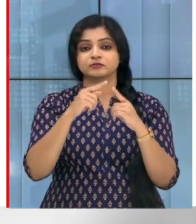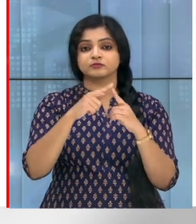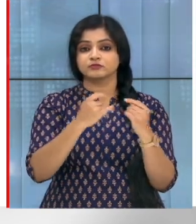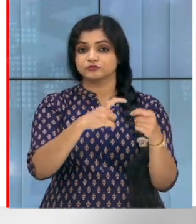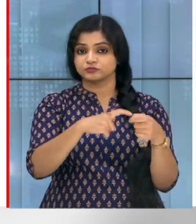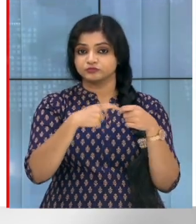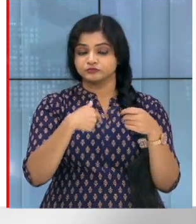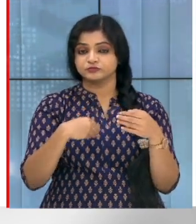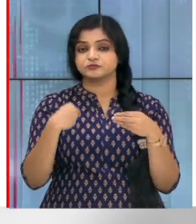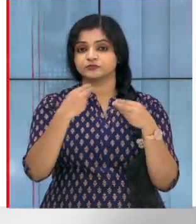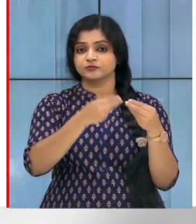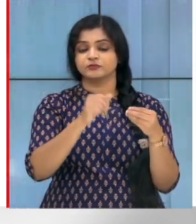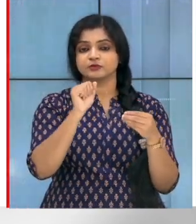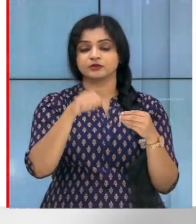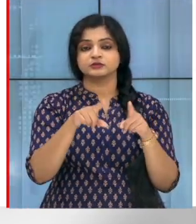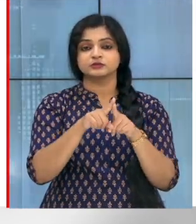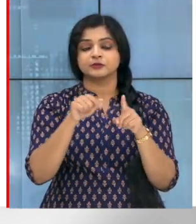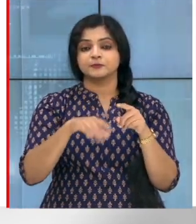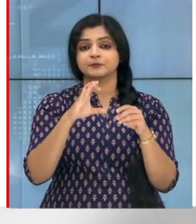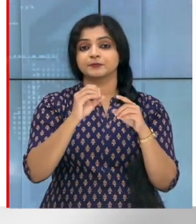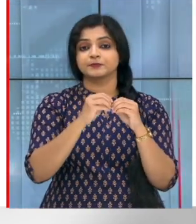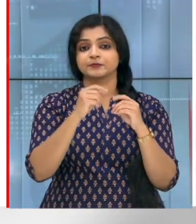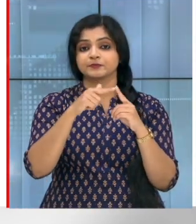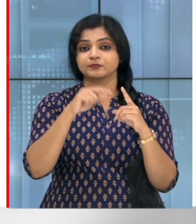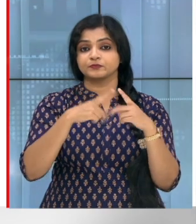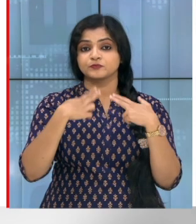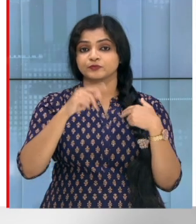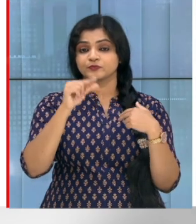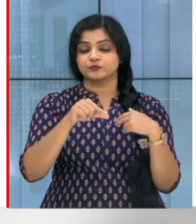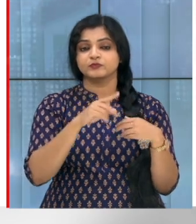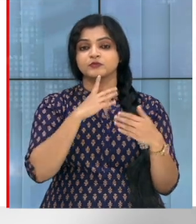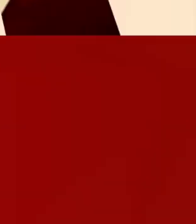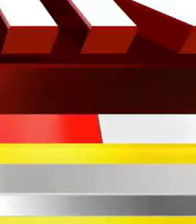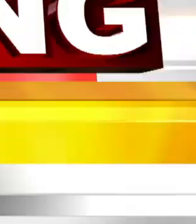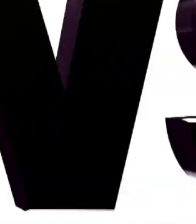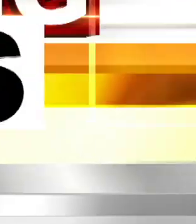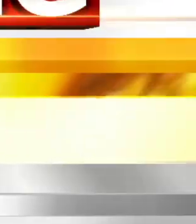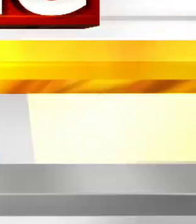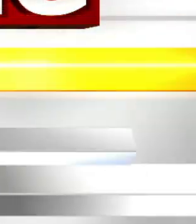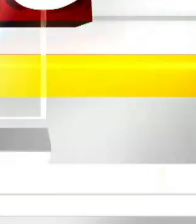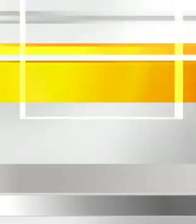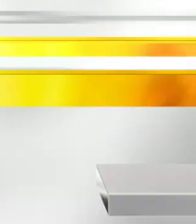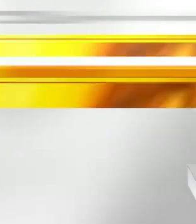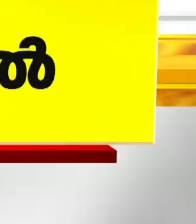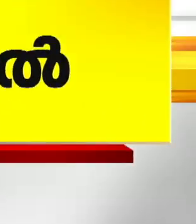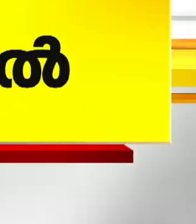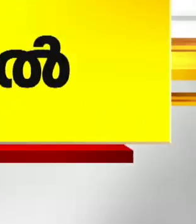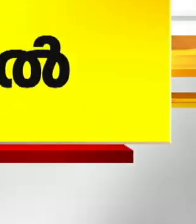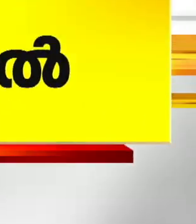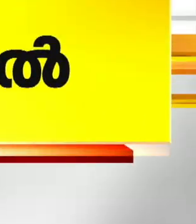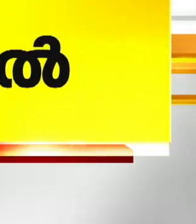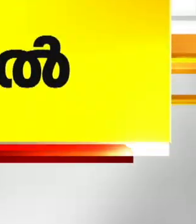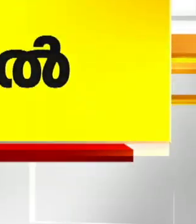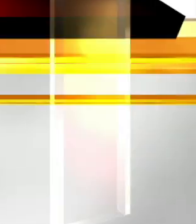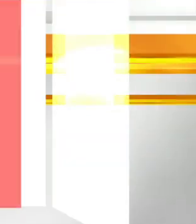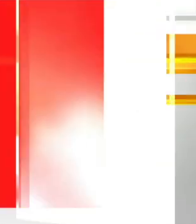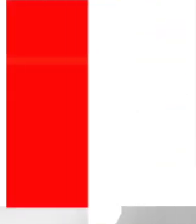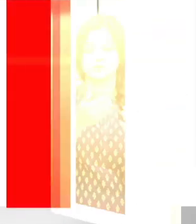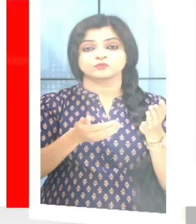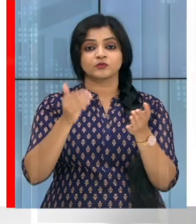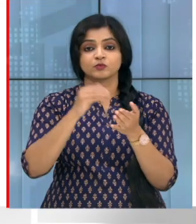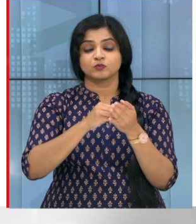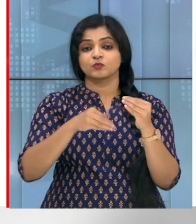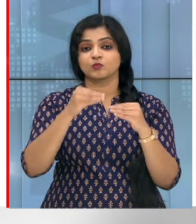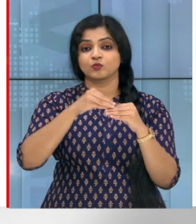ആവശ്യപ്പെട്ടിരിക്കുന്നതെന്ന് സിബിഐയുടെ അഭിഭാഷകൻ കോടതിയെ അറിയിച്ചു. ദീർഘനേരത്തെ വാദങ്ങൾക്ക് ഒടുവിലാണ് മനീഷ് സിസോദിയെ കൂടുതൽ ചോദ്യം